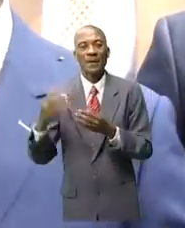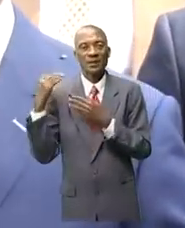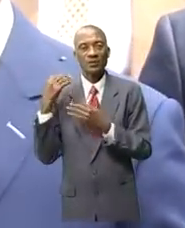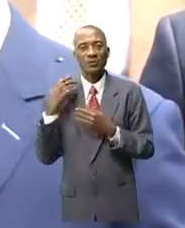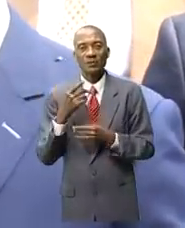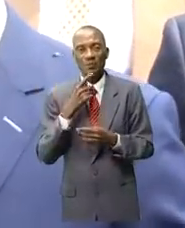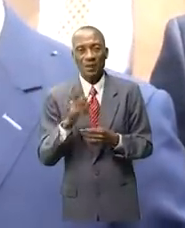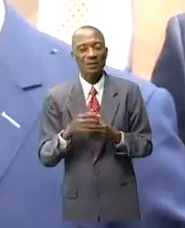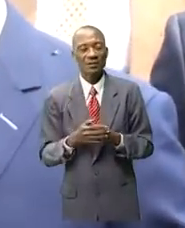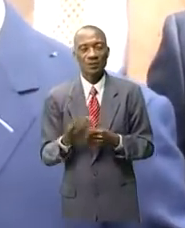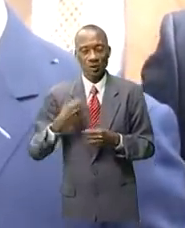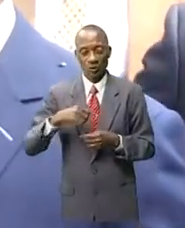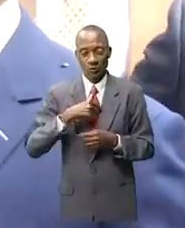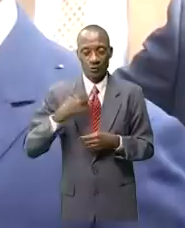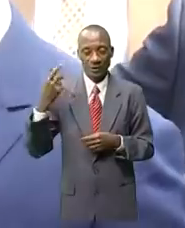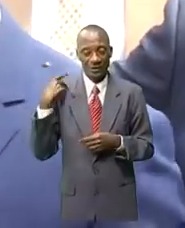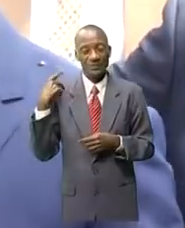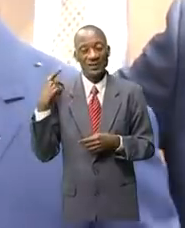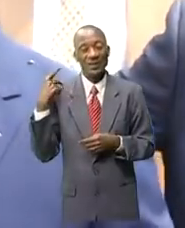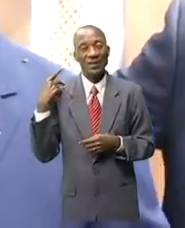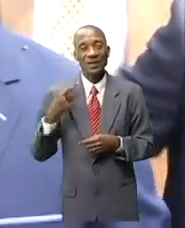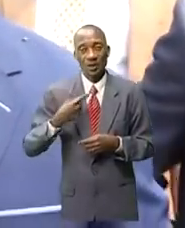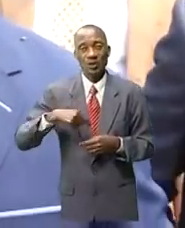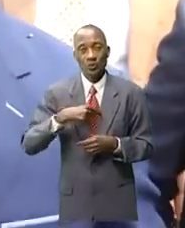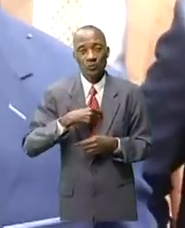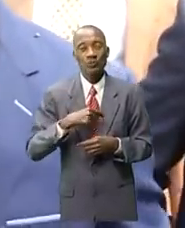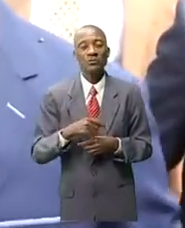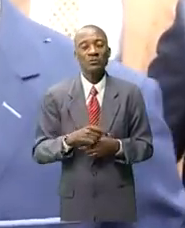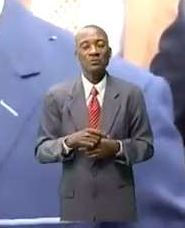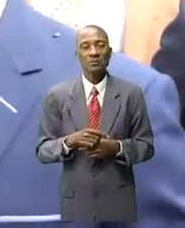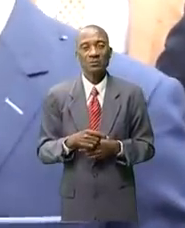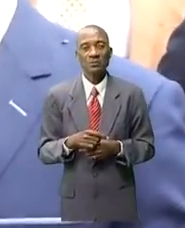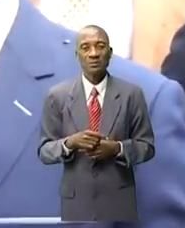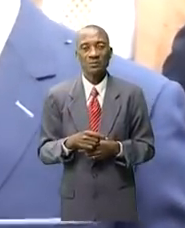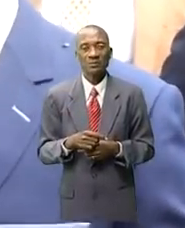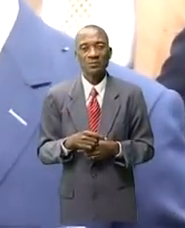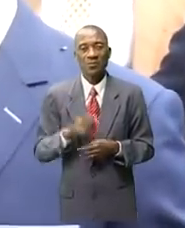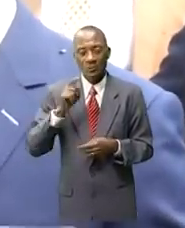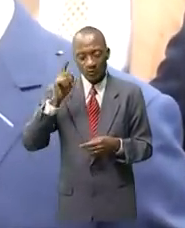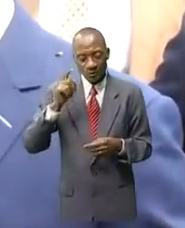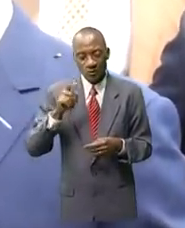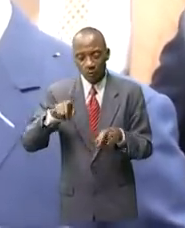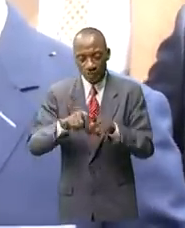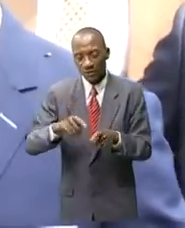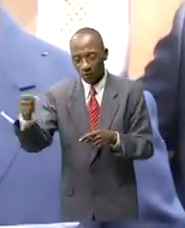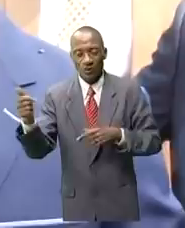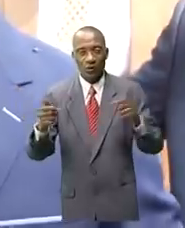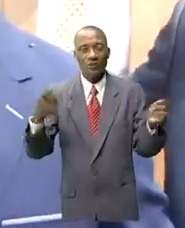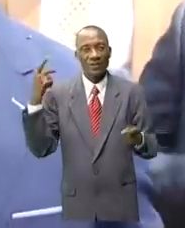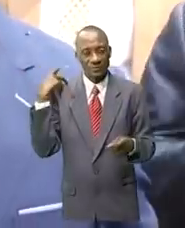autorités que nous sommes à faire en sorte d'adopter la province, les bâtiments comme pareil, pour que notre province